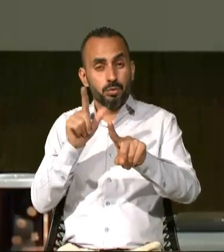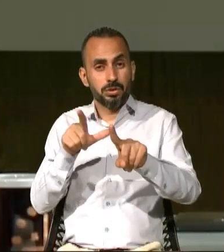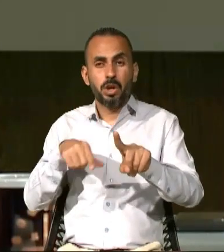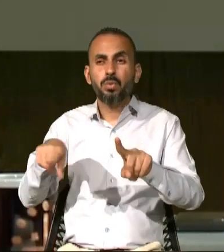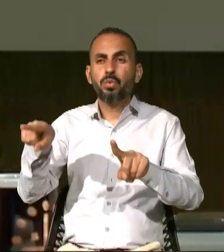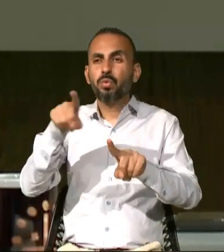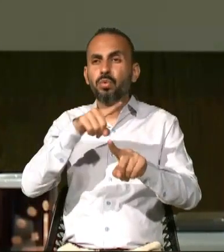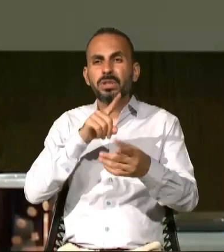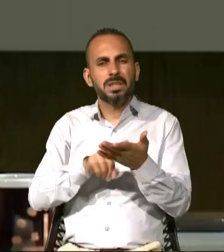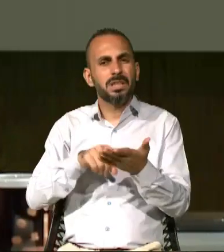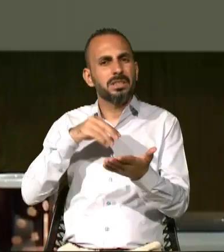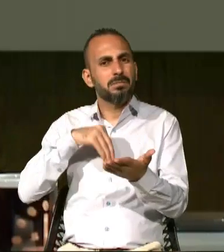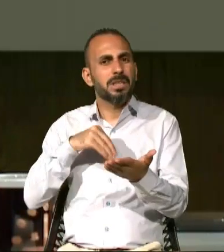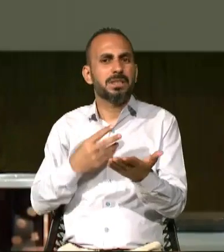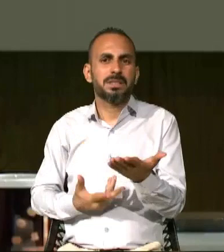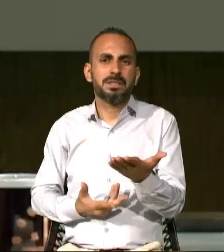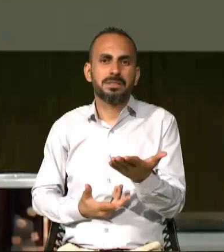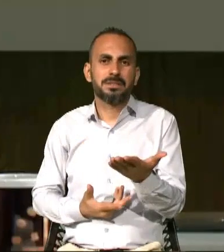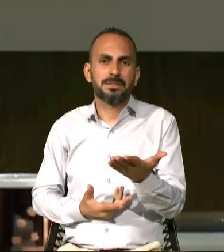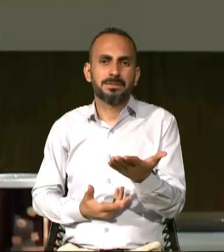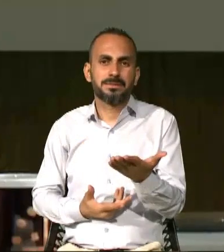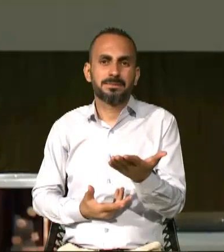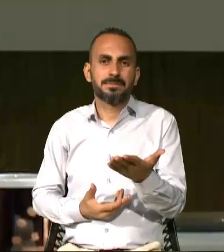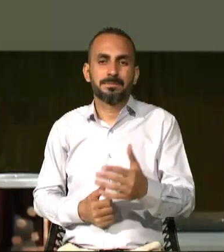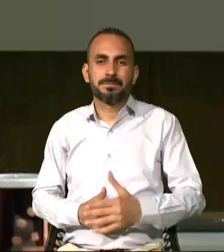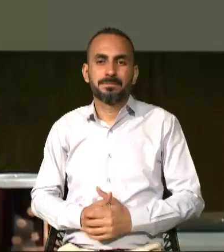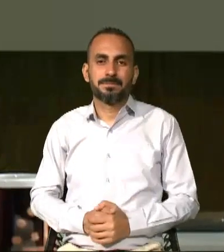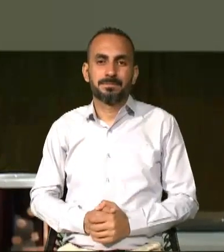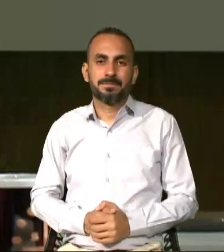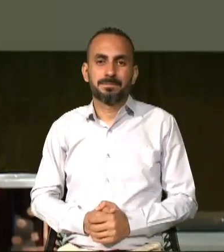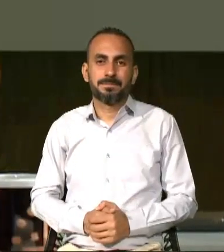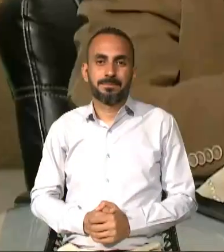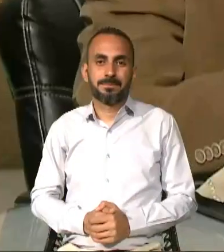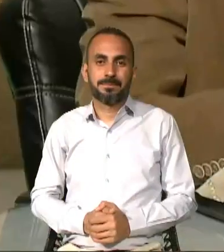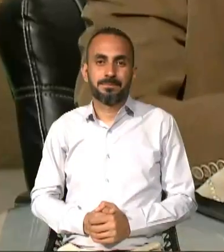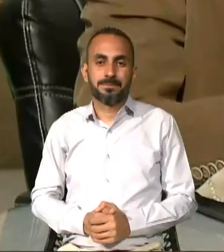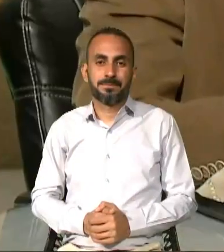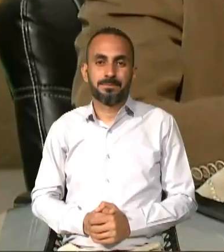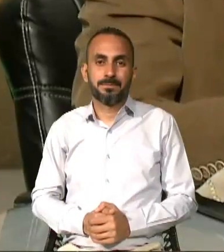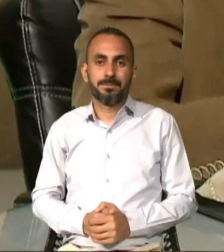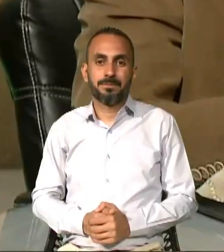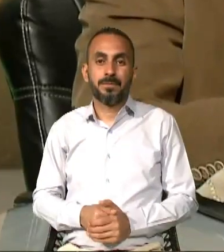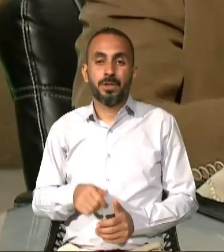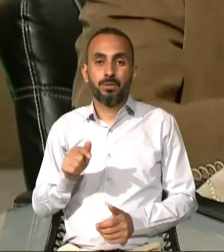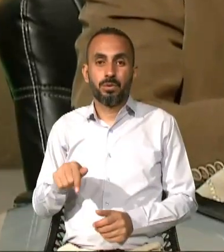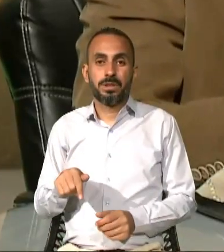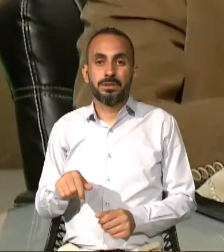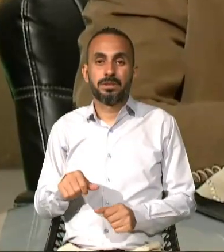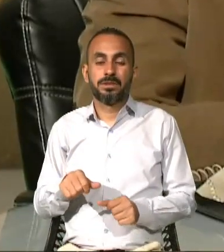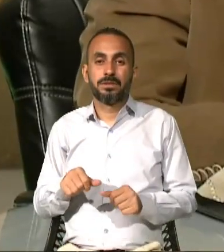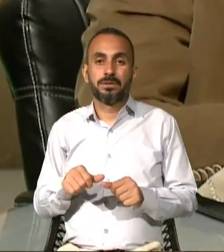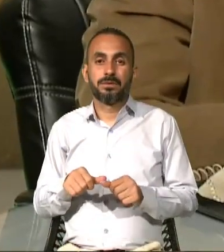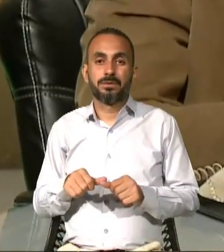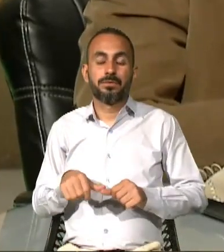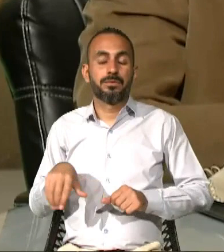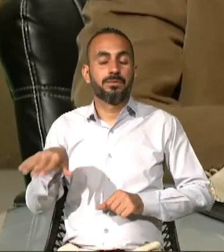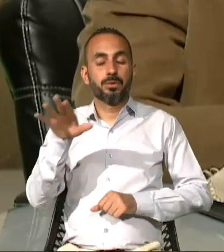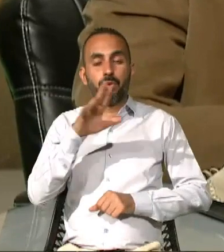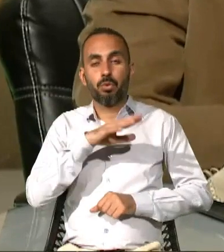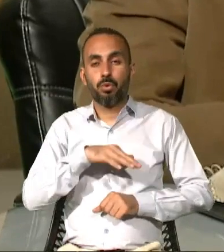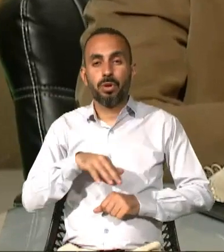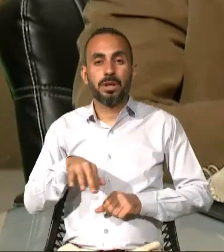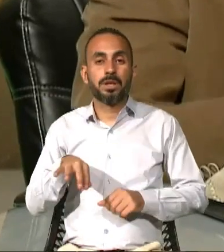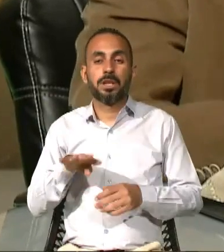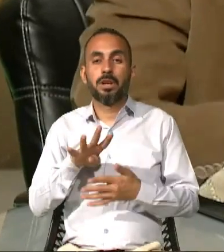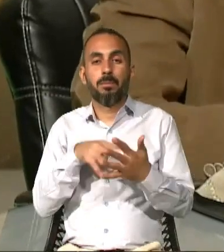وعايزينه. انا سمعت كتير قوي بصراحه من دول بالذات يعني. طبعا طبعا. ومعظم الميديا سواء سوري اللي بالعربي ولا بالانجليش على قد ما